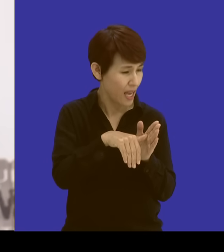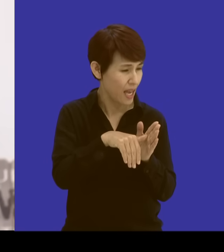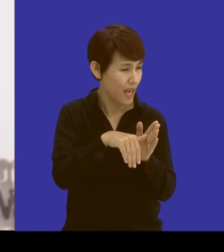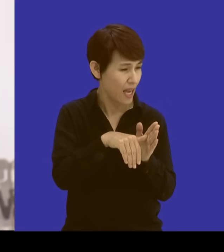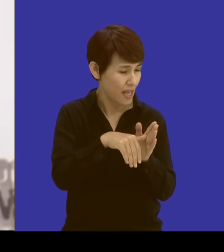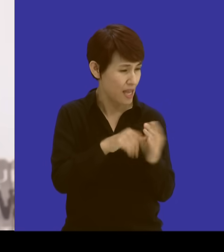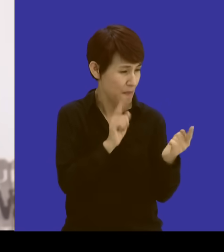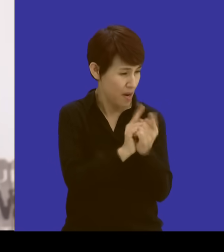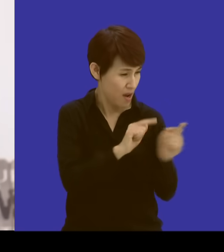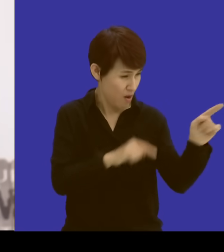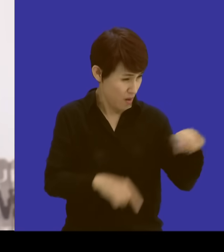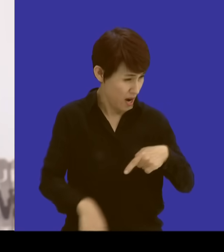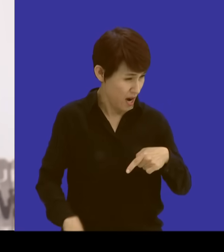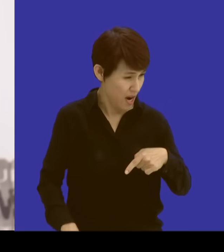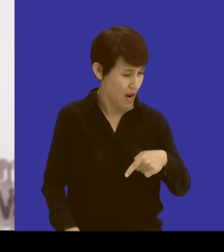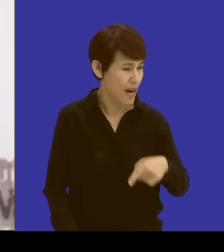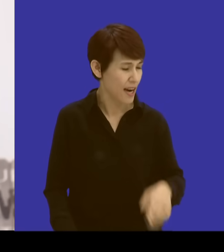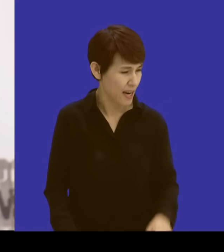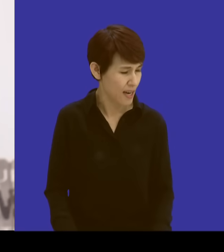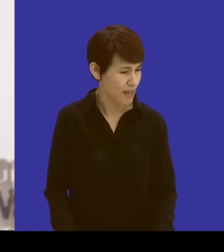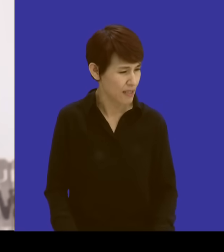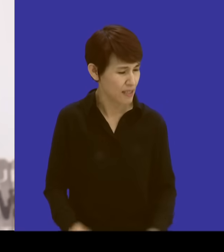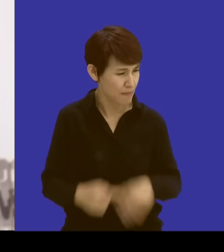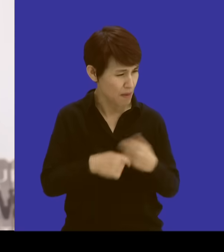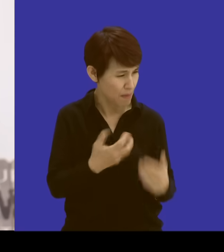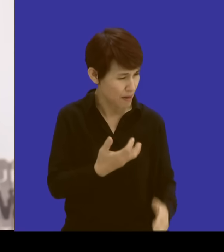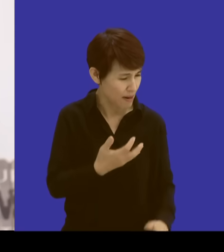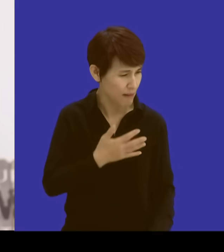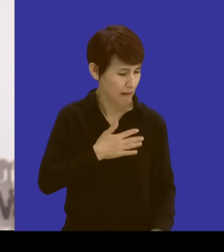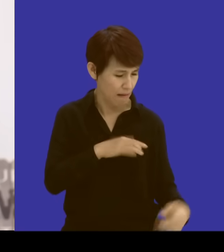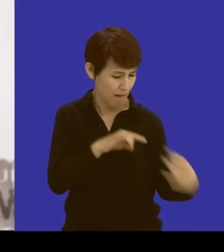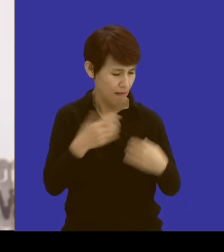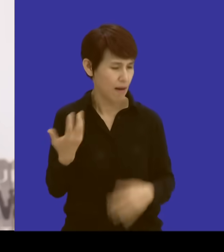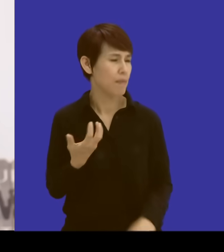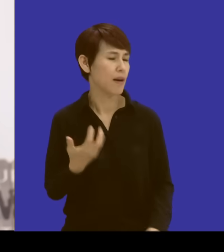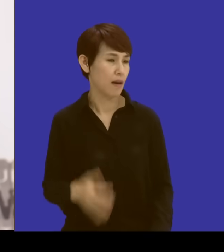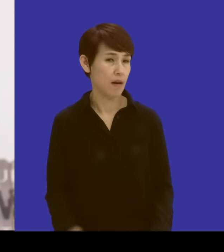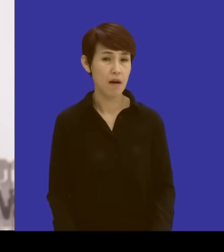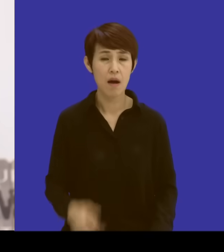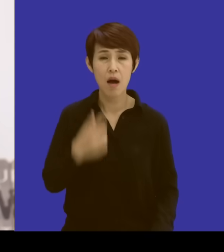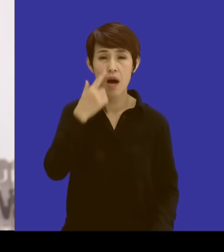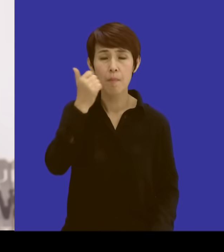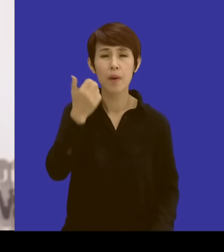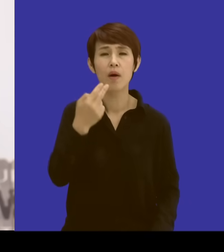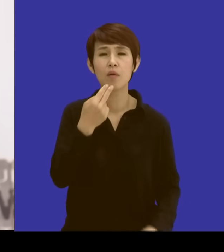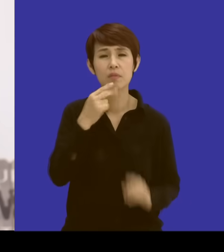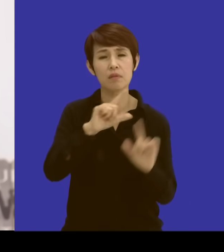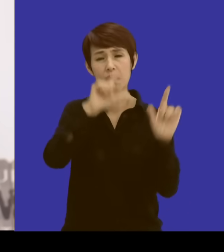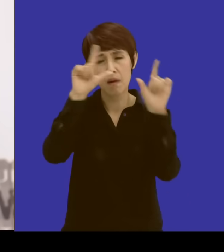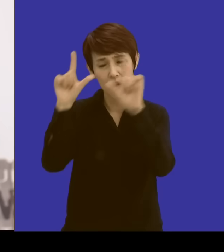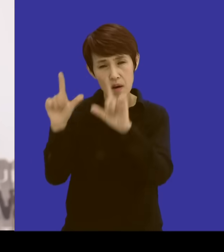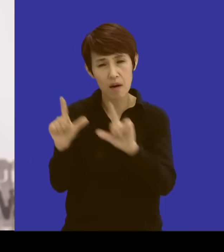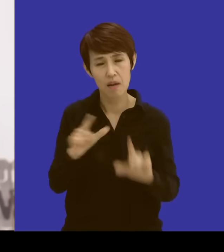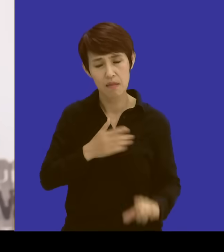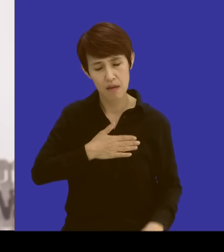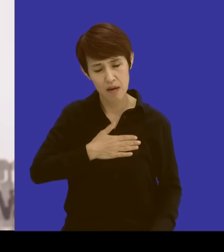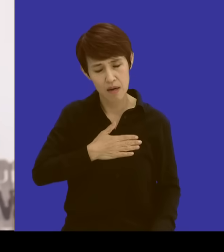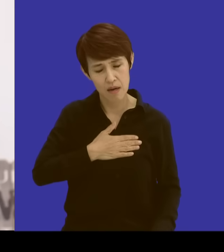오겠구나. 그동안에 네가 아플 생각을 하면 내 마음이 아프다. 사실은 아버지 없이 지낼 저를